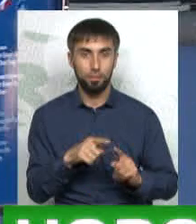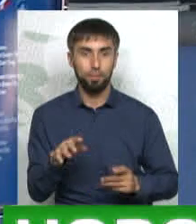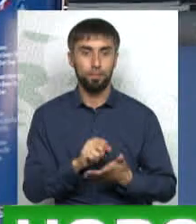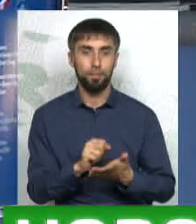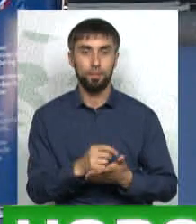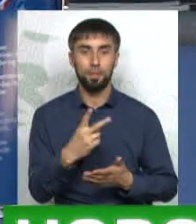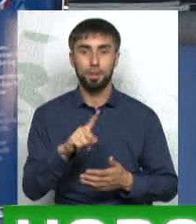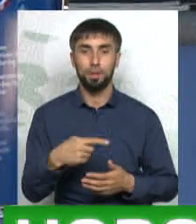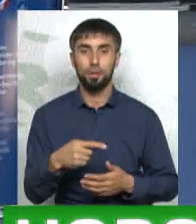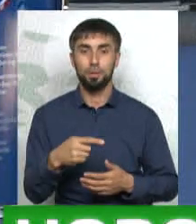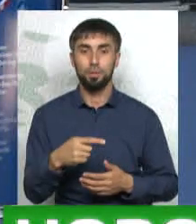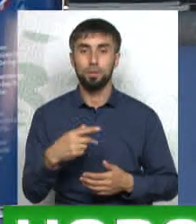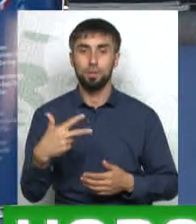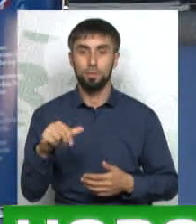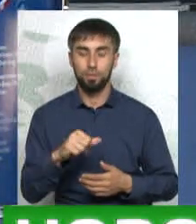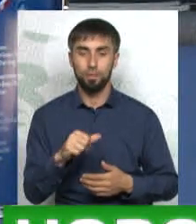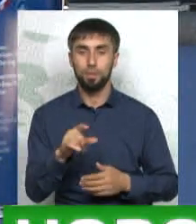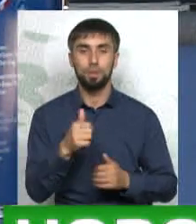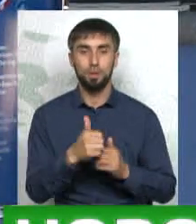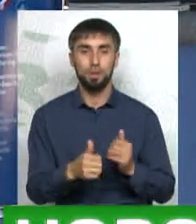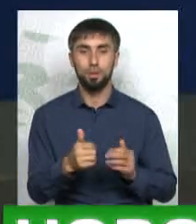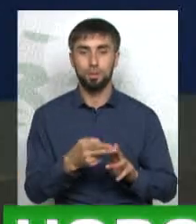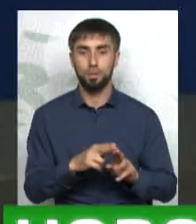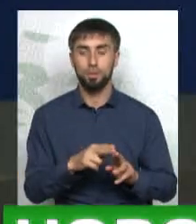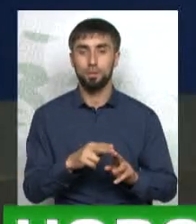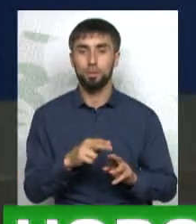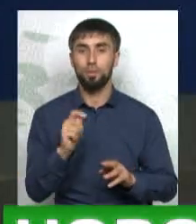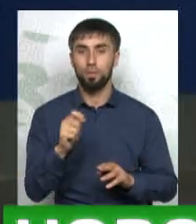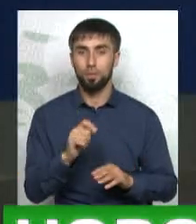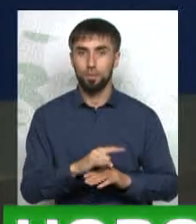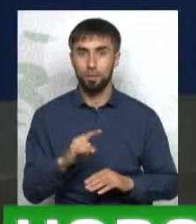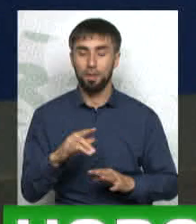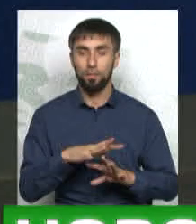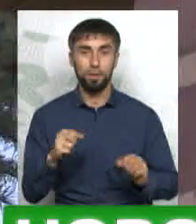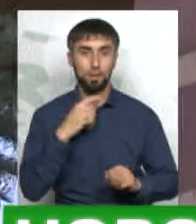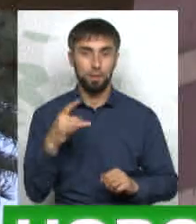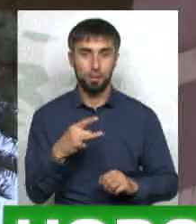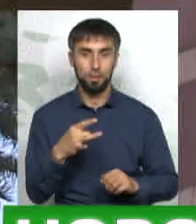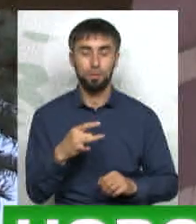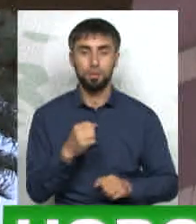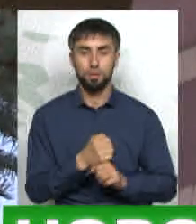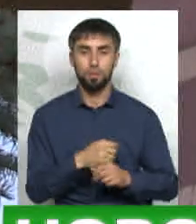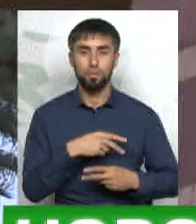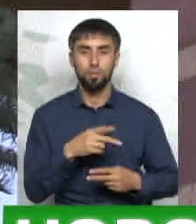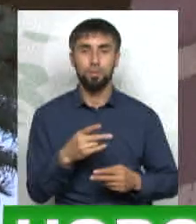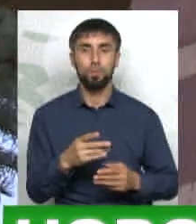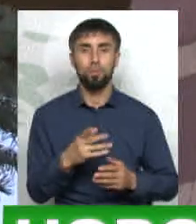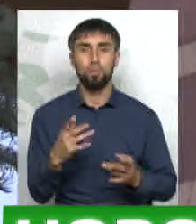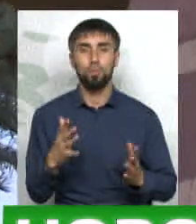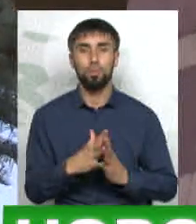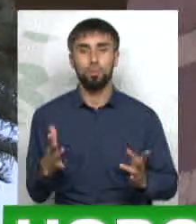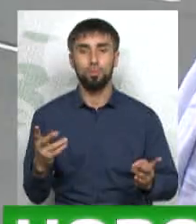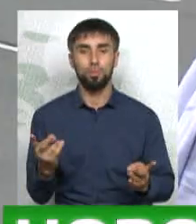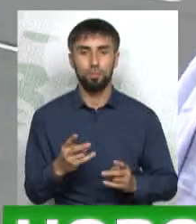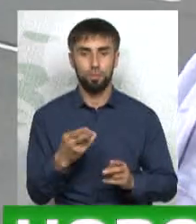занимает 2,5 часа. Самолеты регулярно отправляются из региона по воскресеньям. Власти республики делали упор на самые востребованные